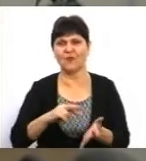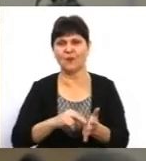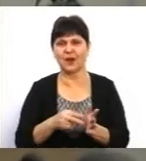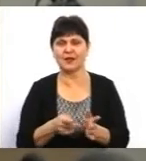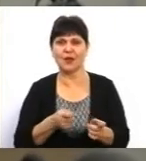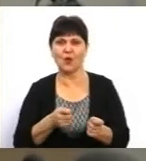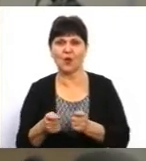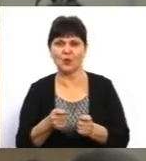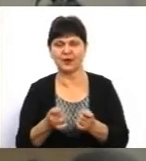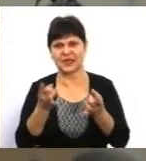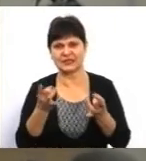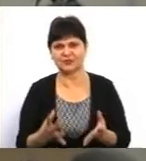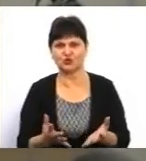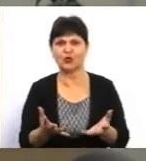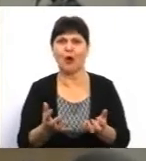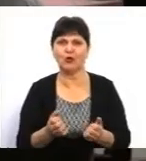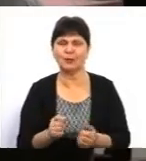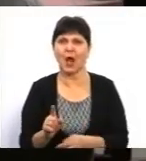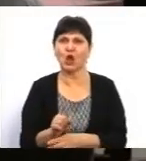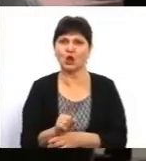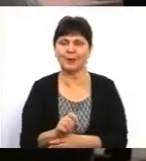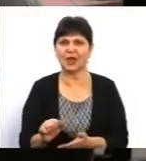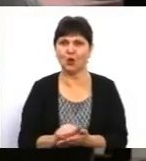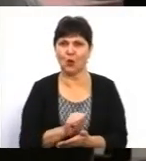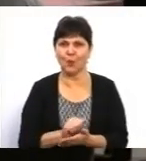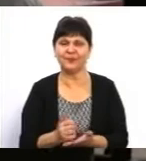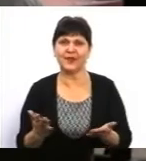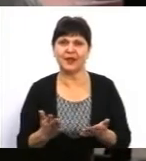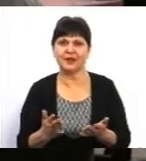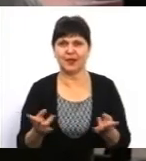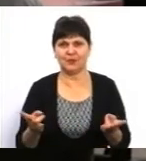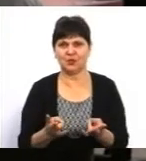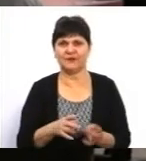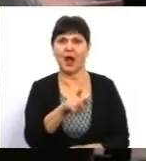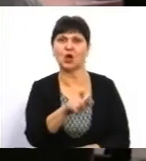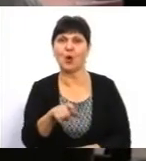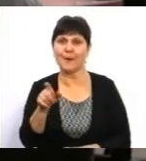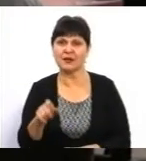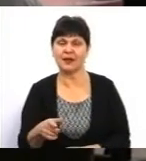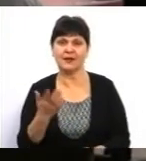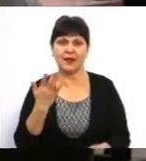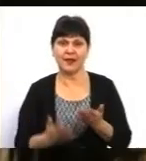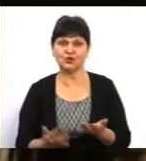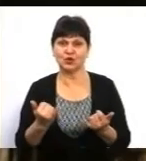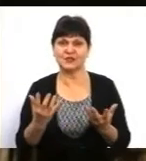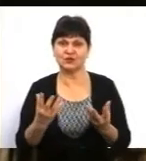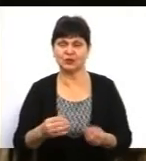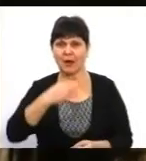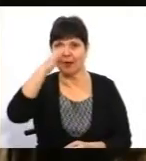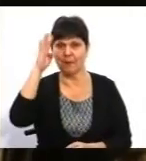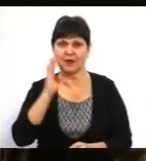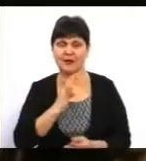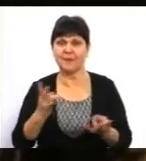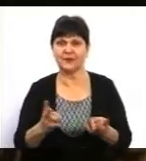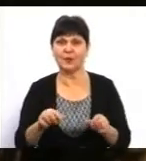і спрощення отримання нормативних документів, які потребують громадяни. Якщо на сьогоднішній день батькам необхідно